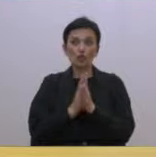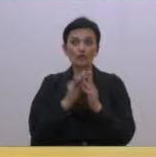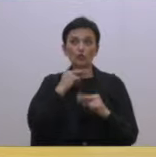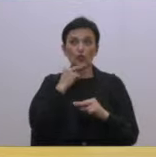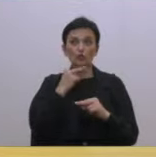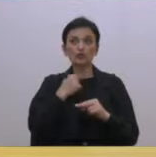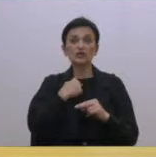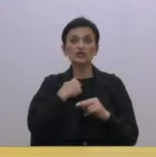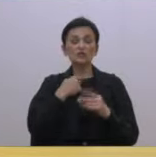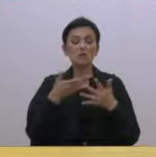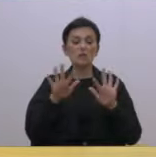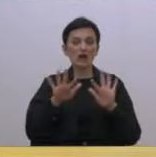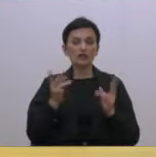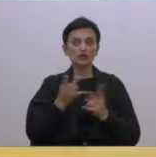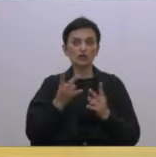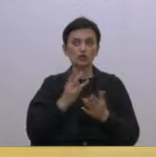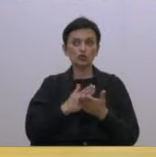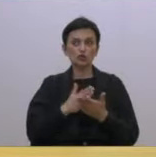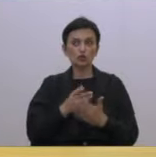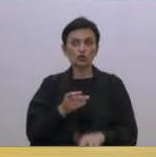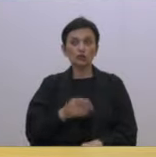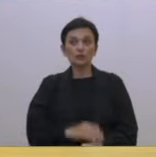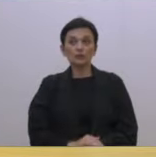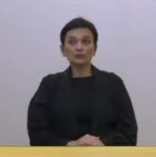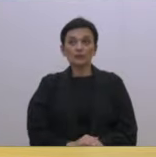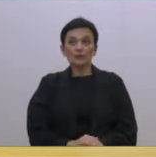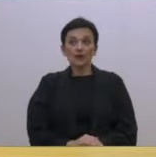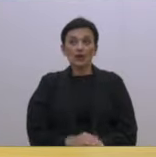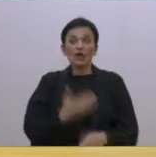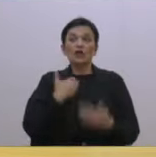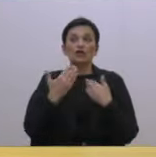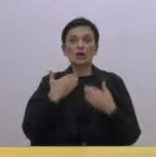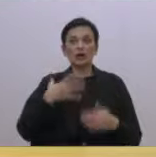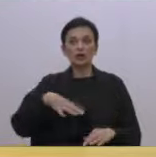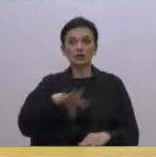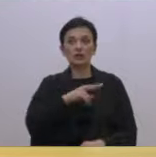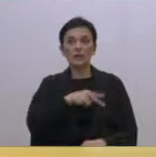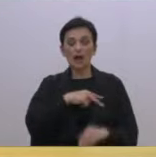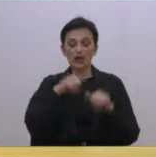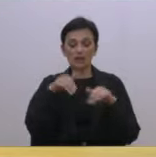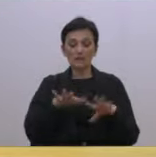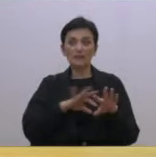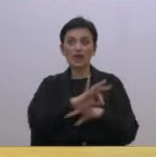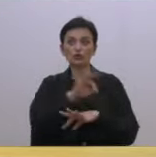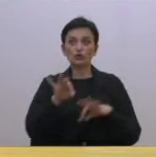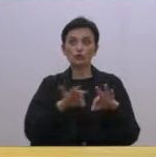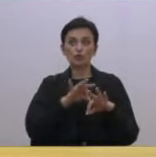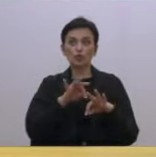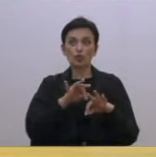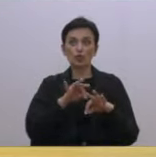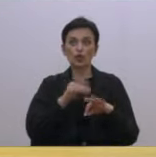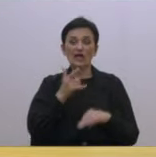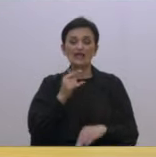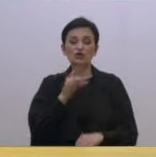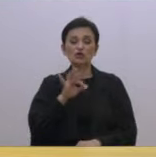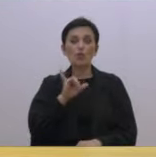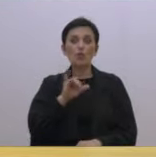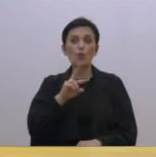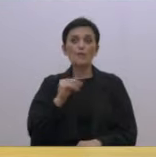მაღალი კვორუმი არის საჭირო. ასე რომ კენჭი ეკრება საქართველოს პარლამენტის დადგენილების პროექტს გიზო